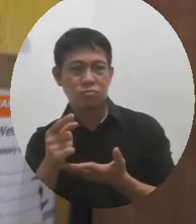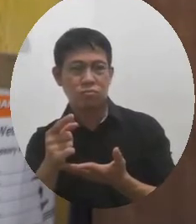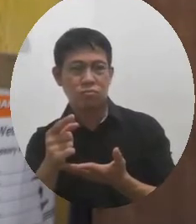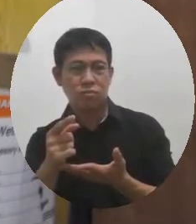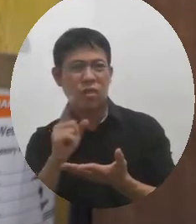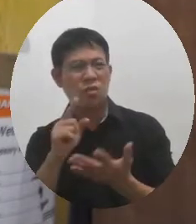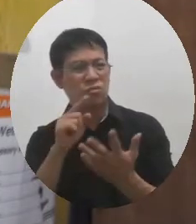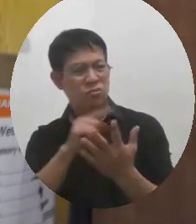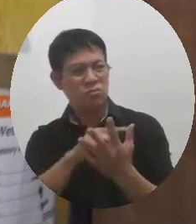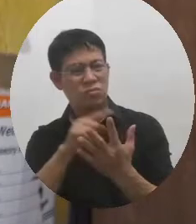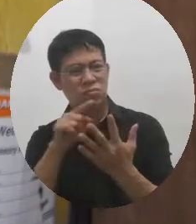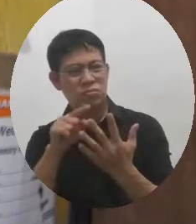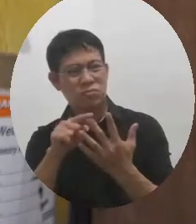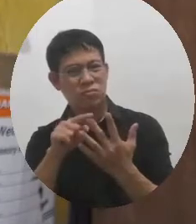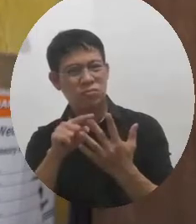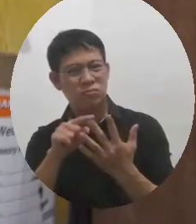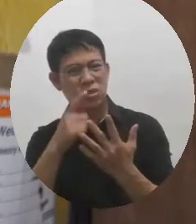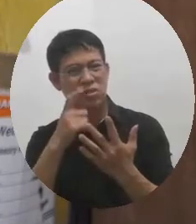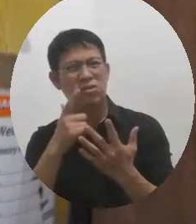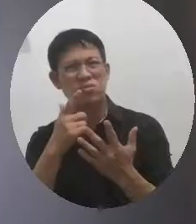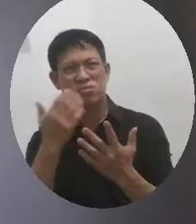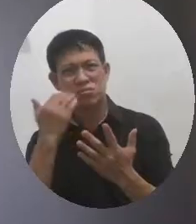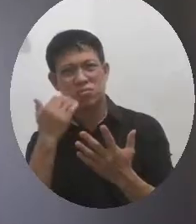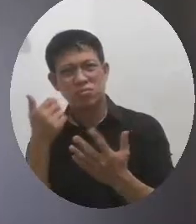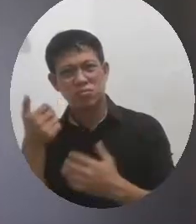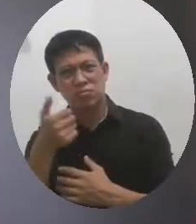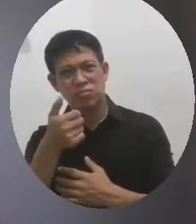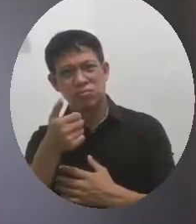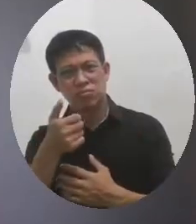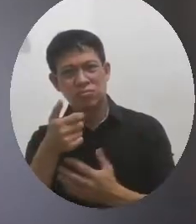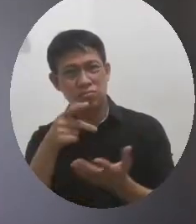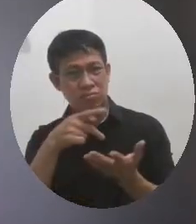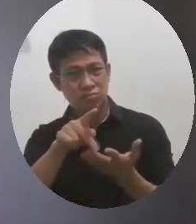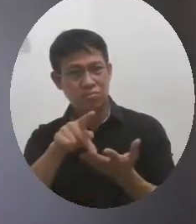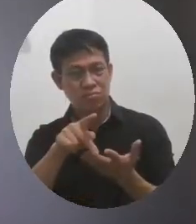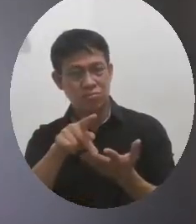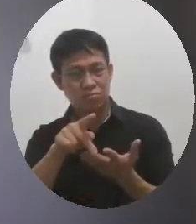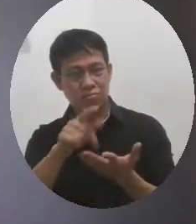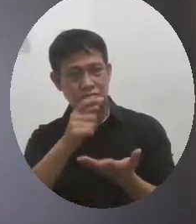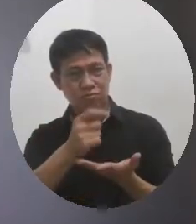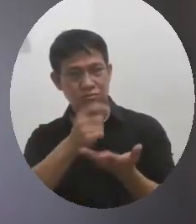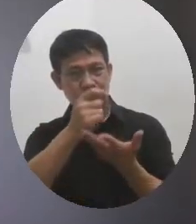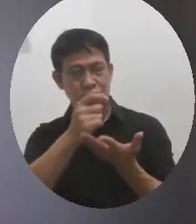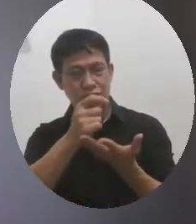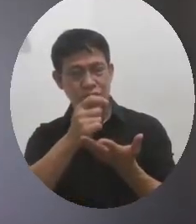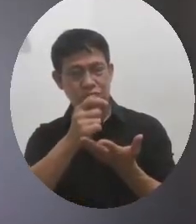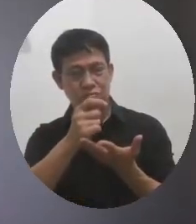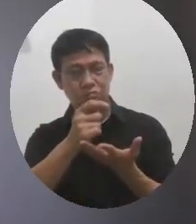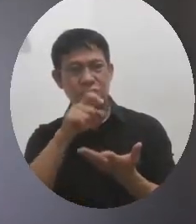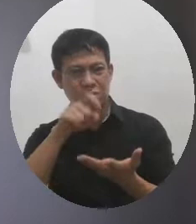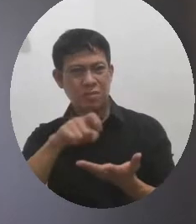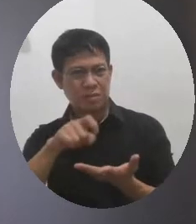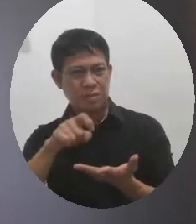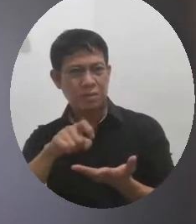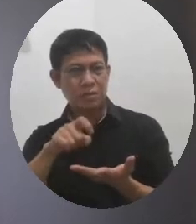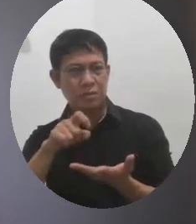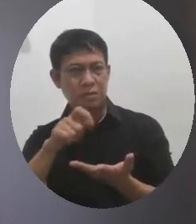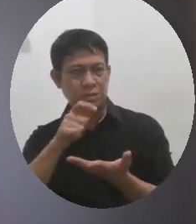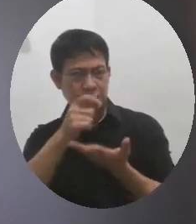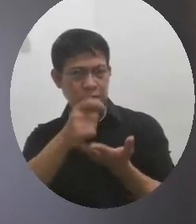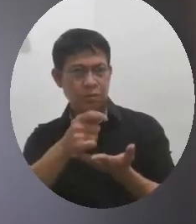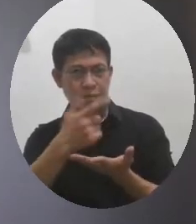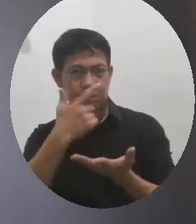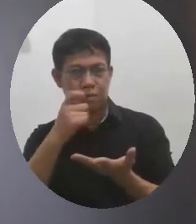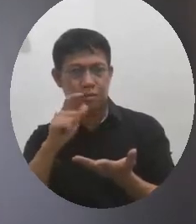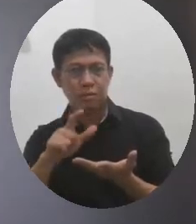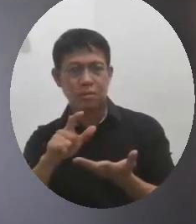nakakaskip kami kasi medyo kinakapos. Matinding pagmamalang kinakailangan ngayon ang kanilang anak dahil talagang